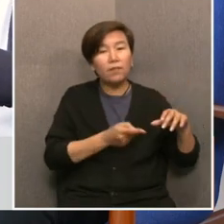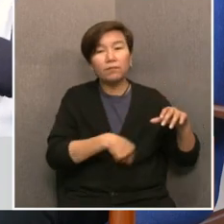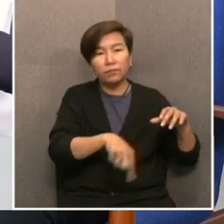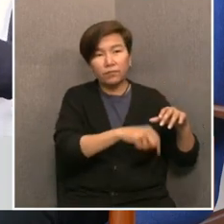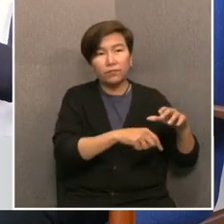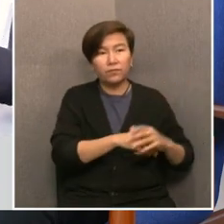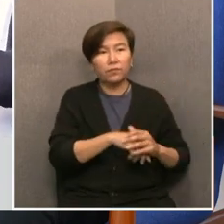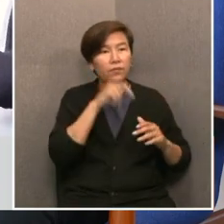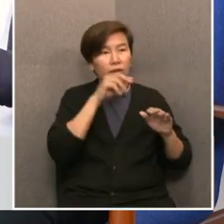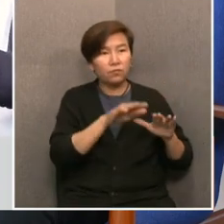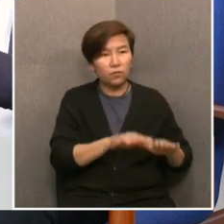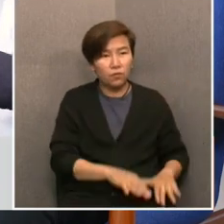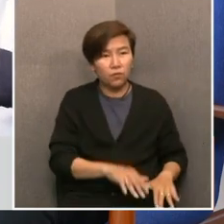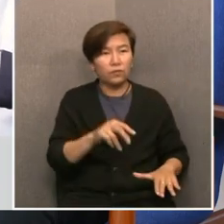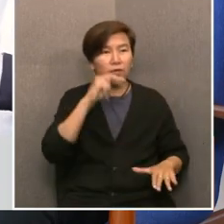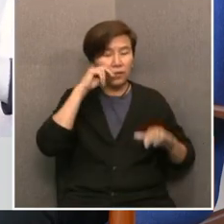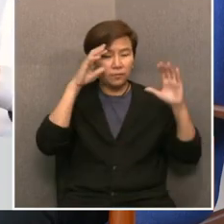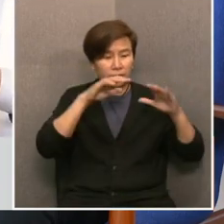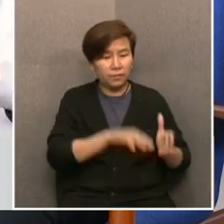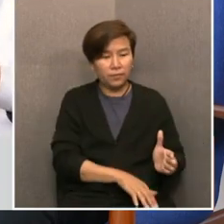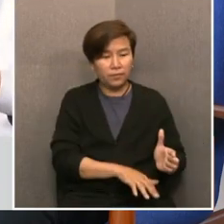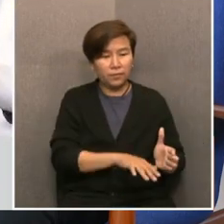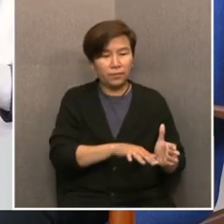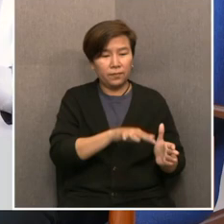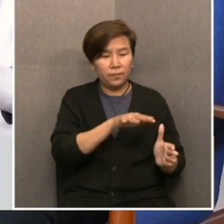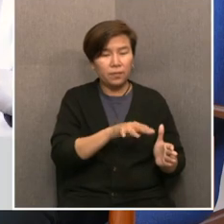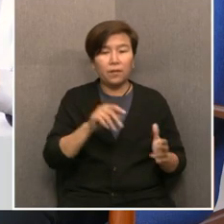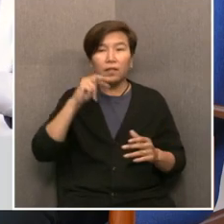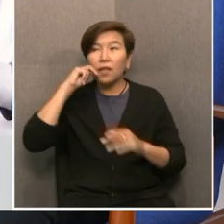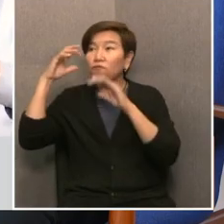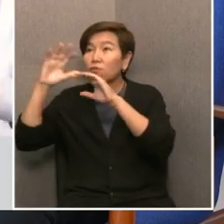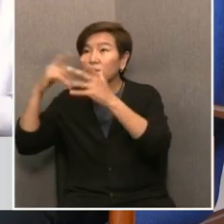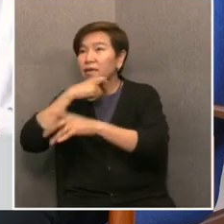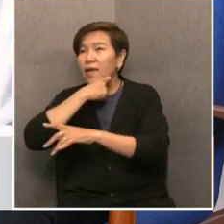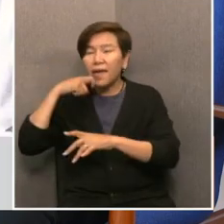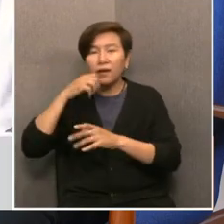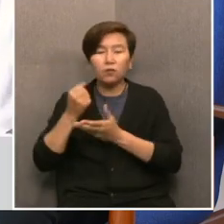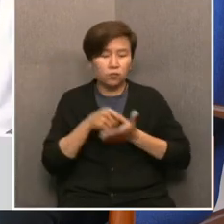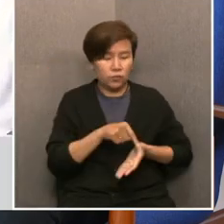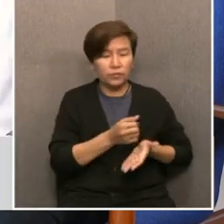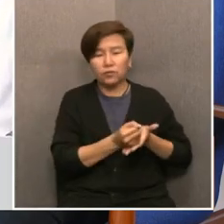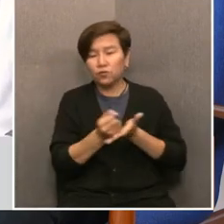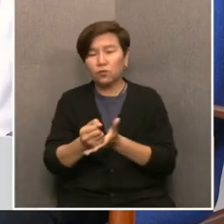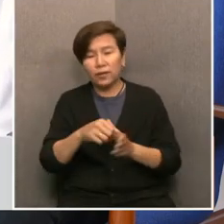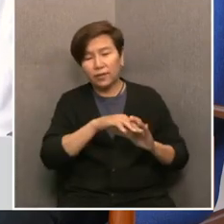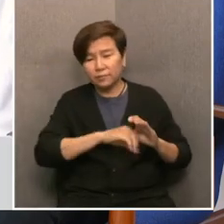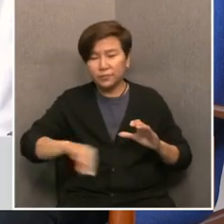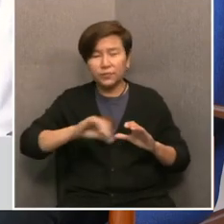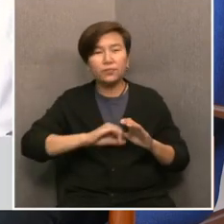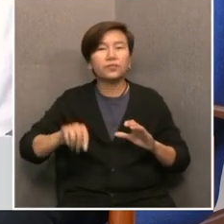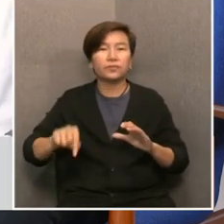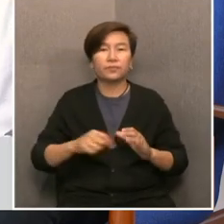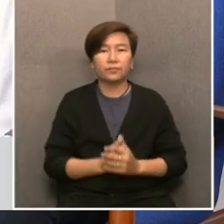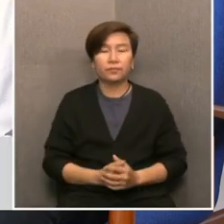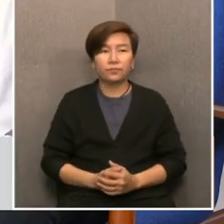น้ำลดเราสามารถเก็บน้ำไว้ใช้ช่วงฤดูแล้งได้ใช่ไหมครับเราใช้น้ำในชุมชนน้ำอุปโภคบริโภคน้ำเกษตรได้อีกด้วย เมื่อกี้ผ่านไปแล้วสำหรับวิธีการแก้ไขปั